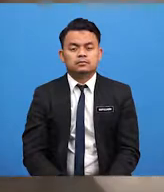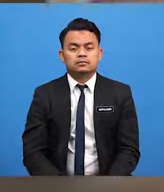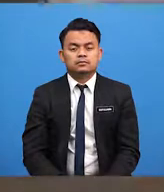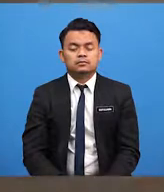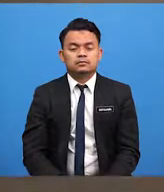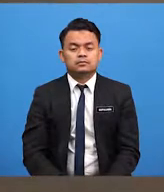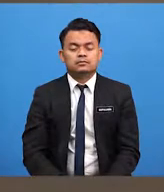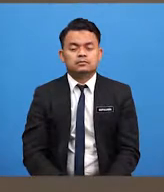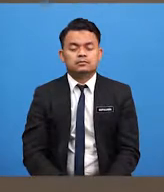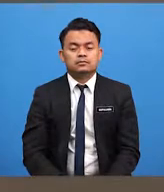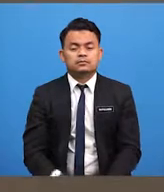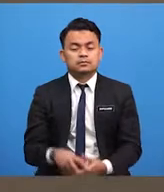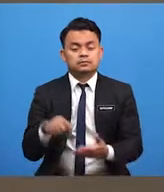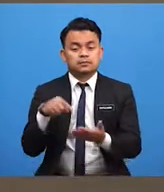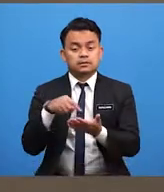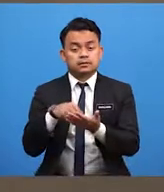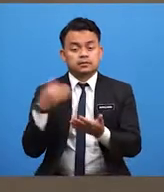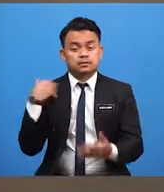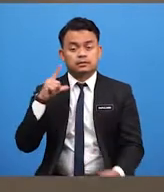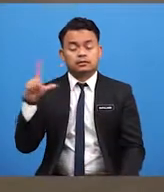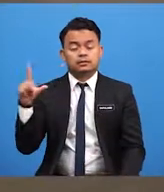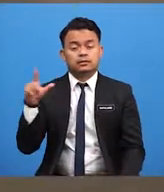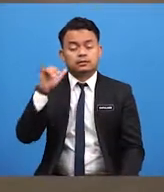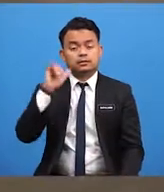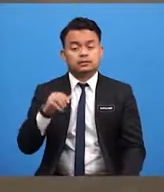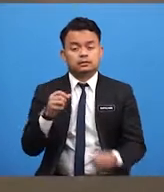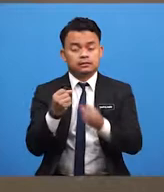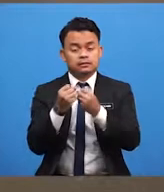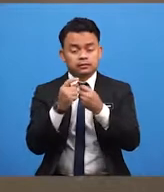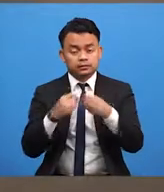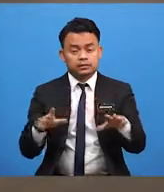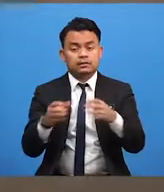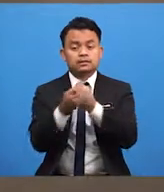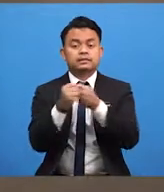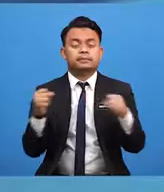Okay. Ini adalah onion pig yang telah siap. Mudah saja kan?